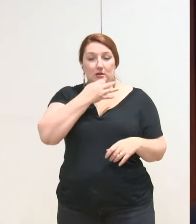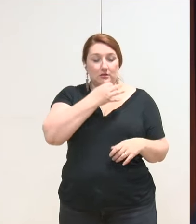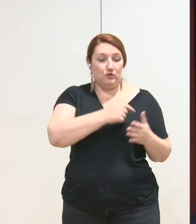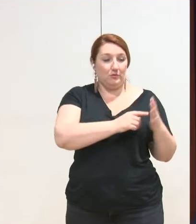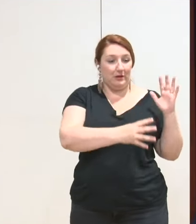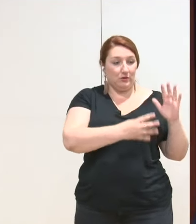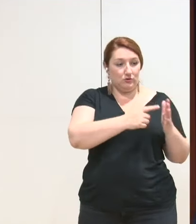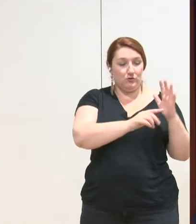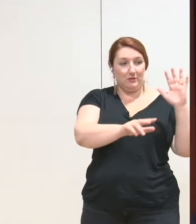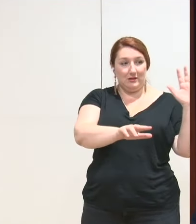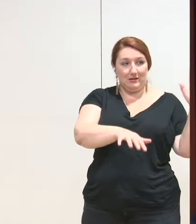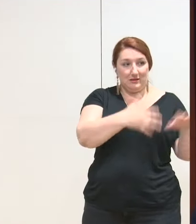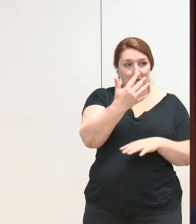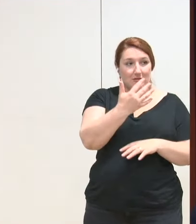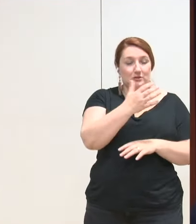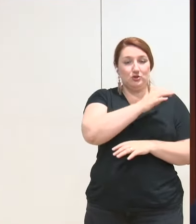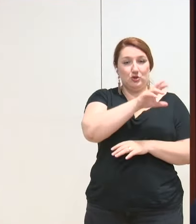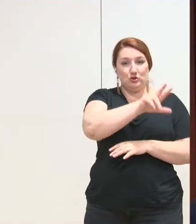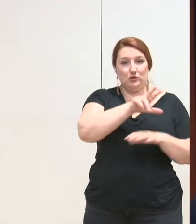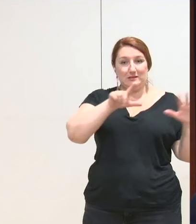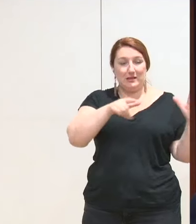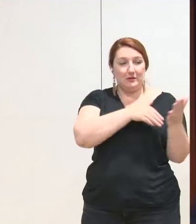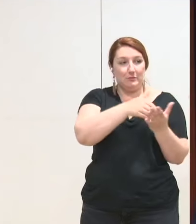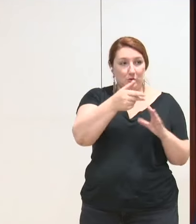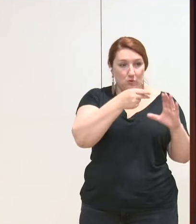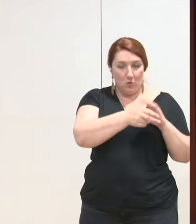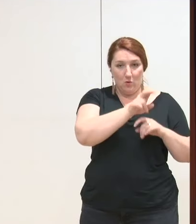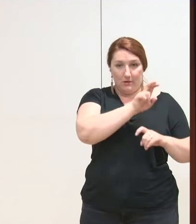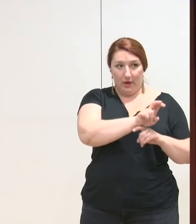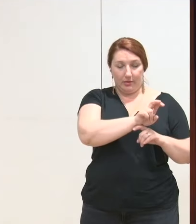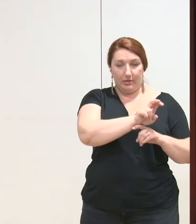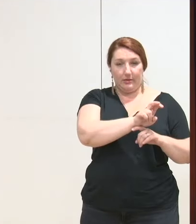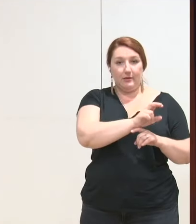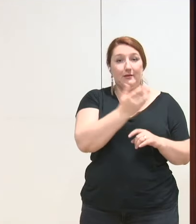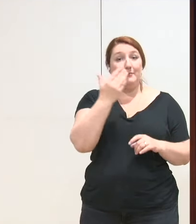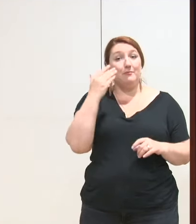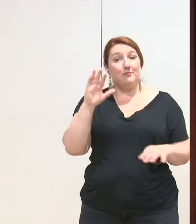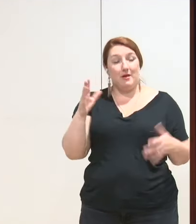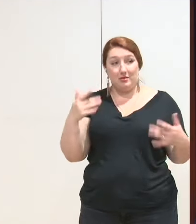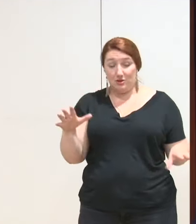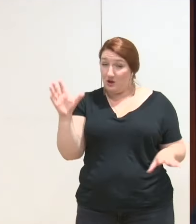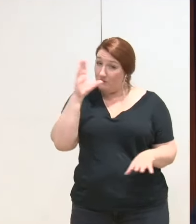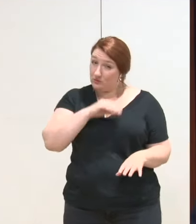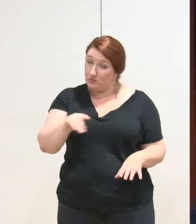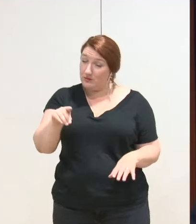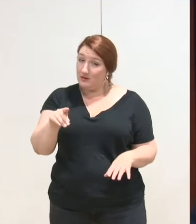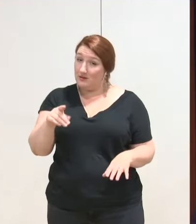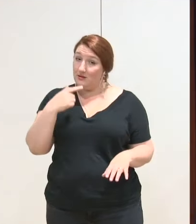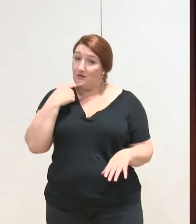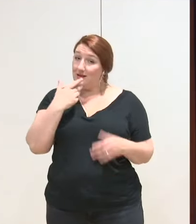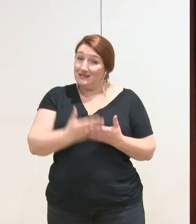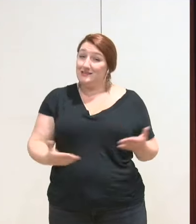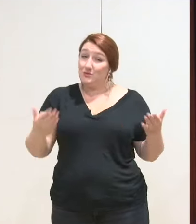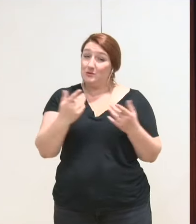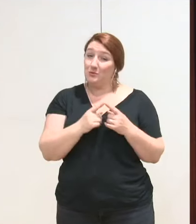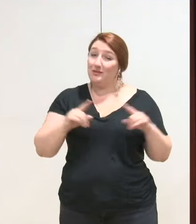million d'euros en réalité vous aimez vous aettez déjà de dire une chose c'est que le périmètre ne sera plus le même puisque